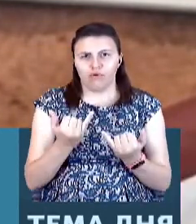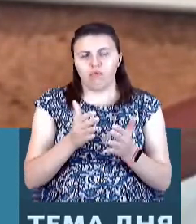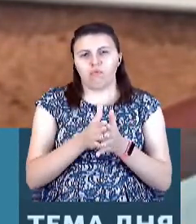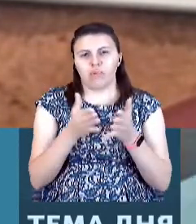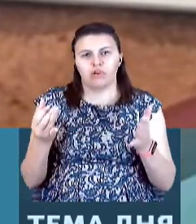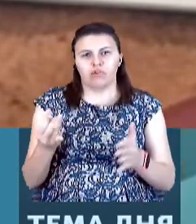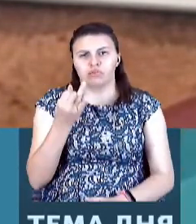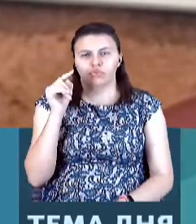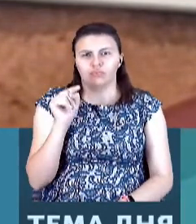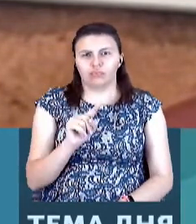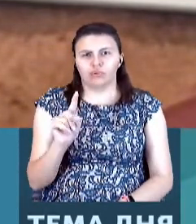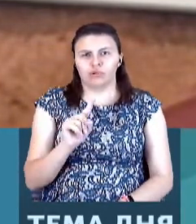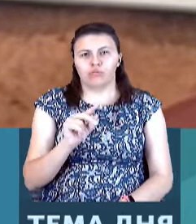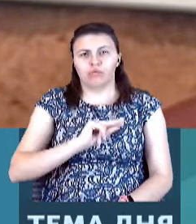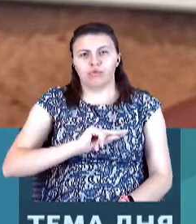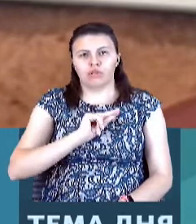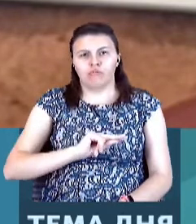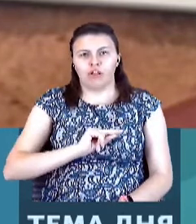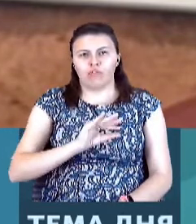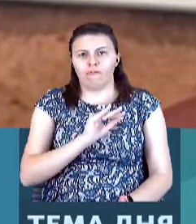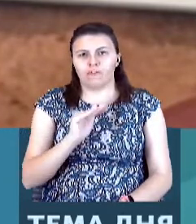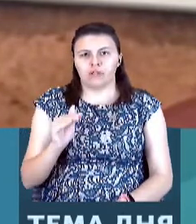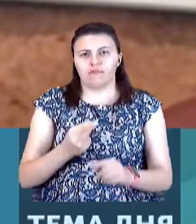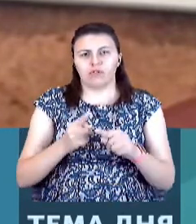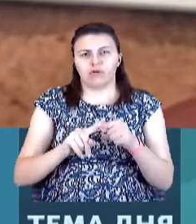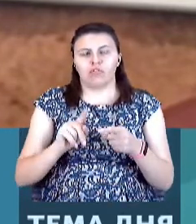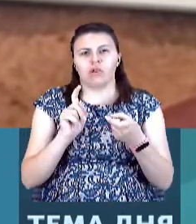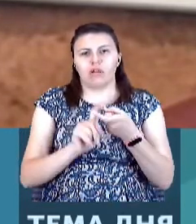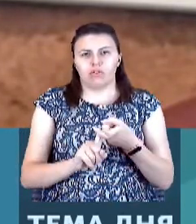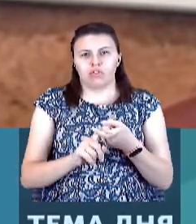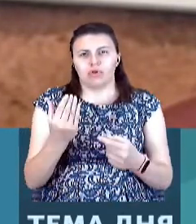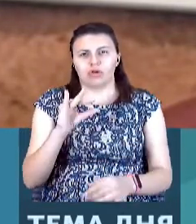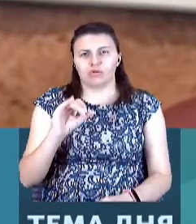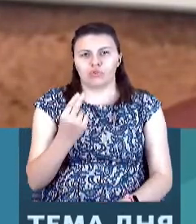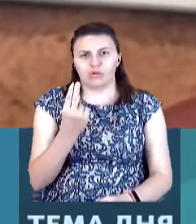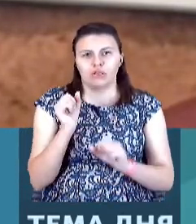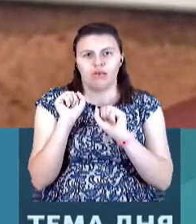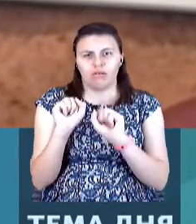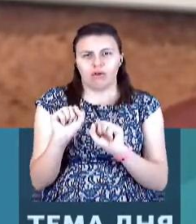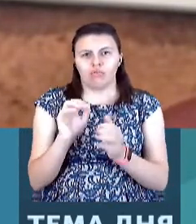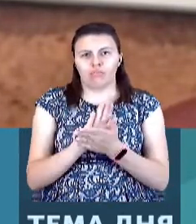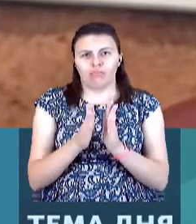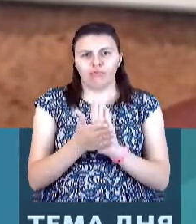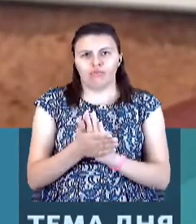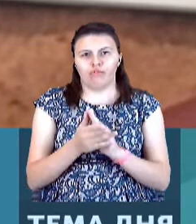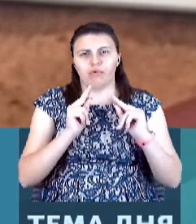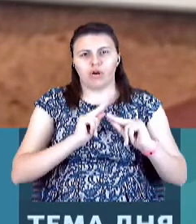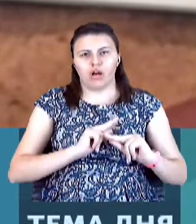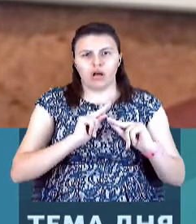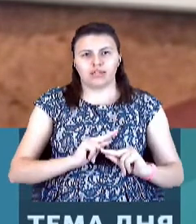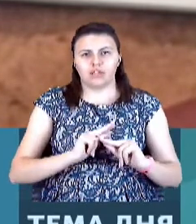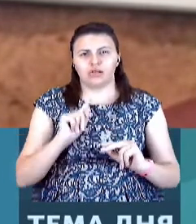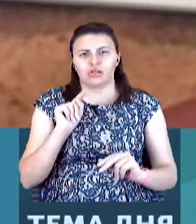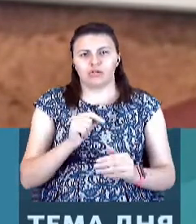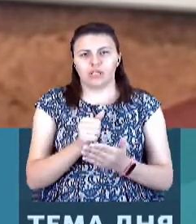бути в тому, щоб працювати офіційно, тому що від цього залежатиме їхній соціальний захист, умови праці, так би мовити, те, що